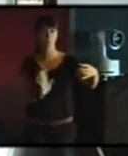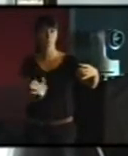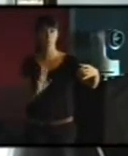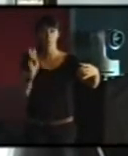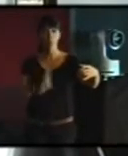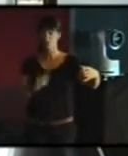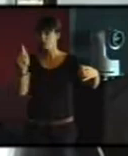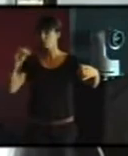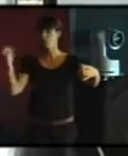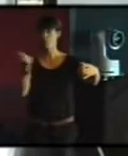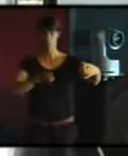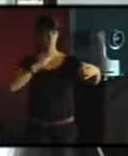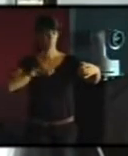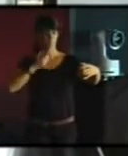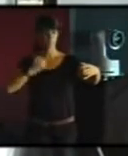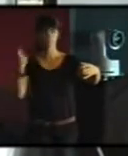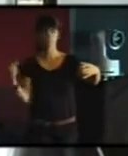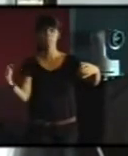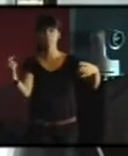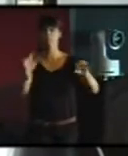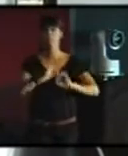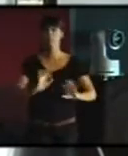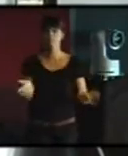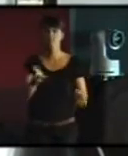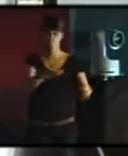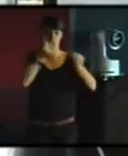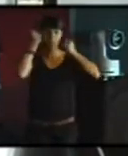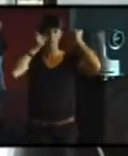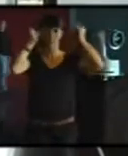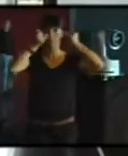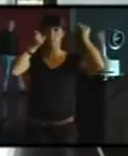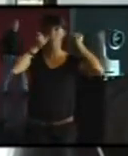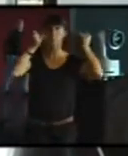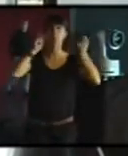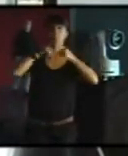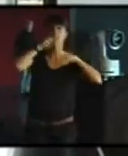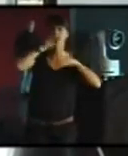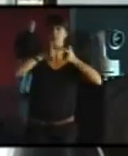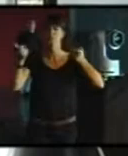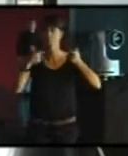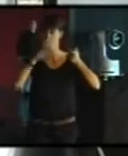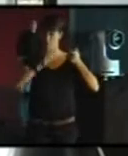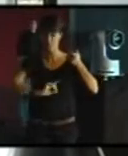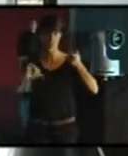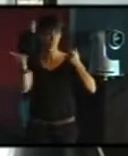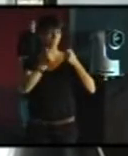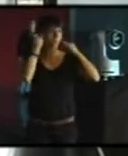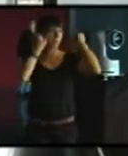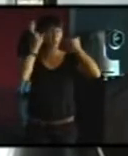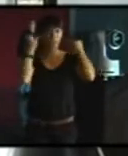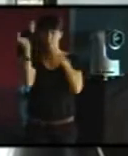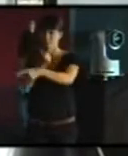sortes de choses. On peut même imaginer plein de choses. Et à la limite, c'est presque le but qu'on puisse. Projeter, raconter.